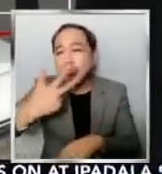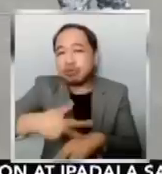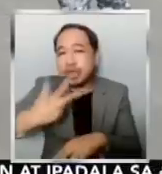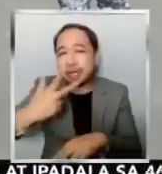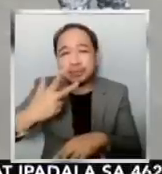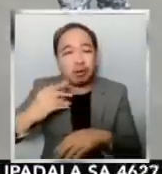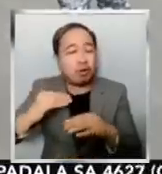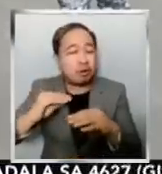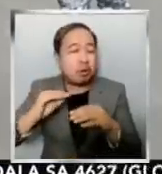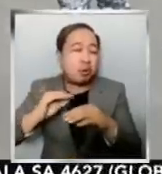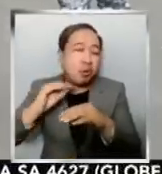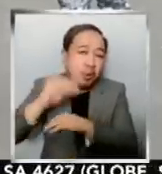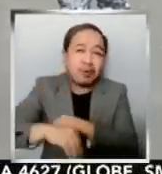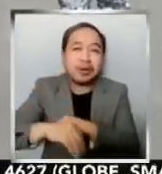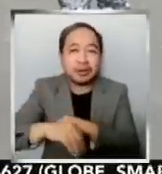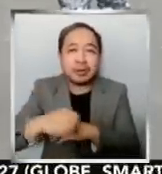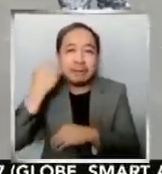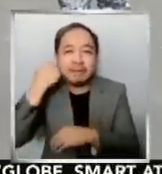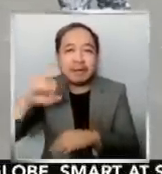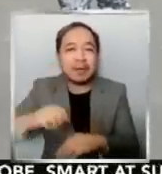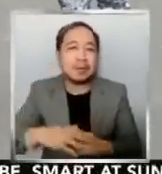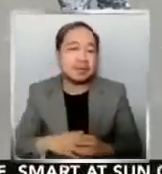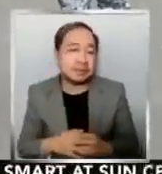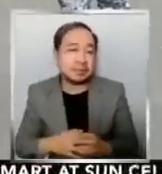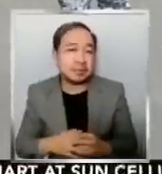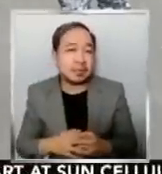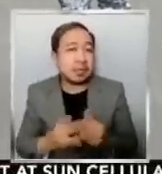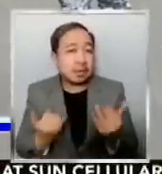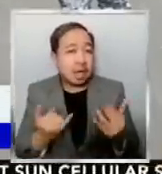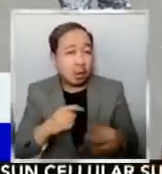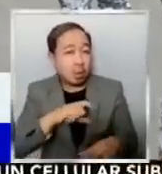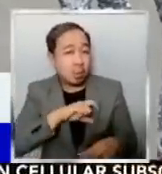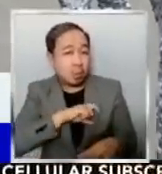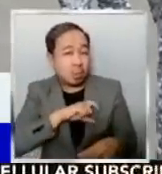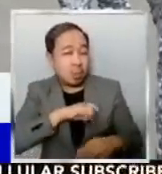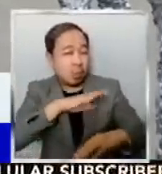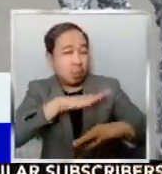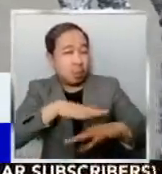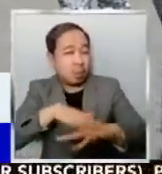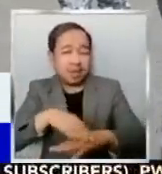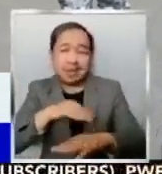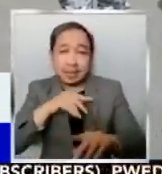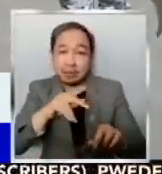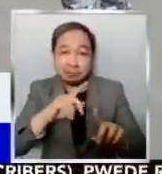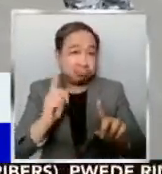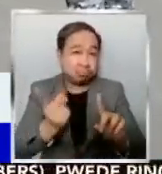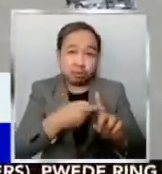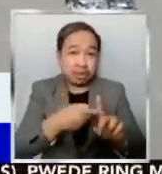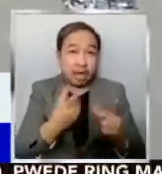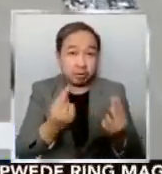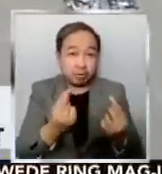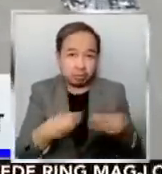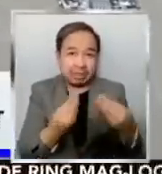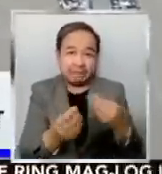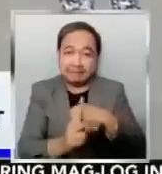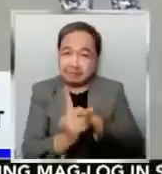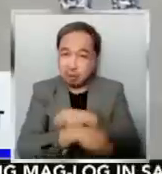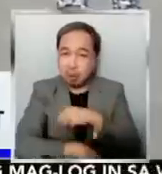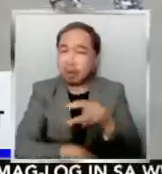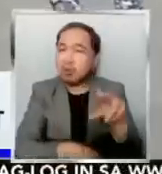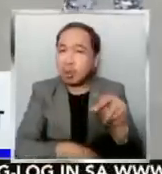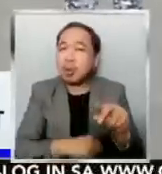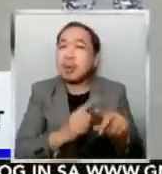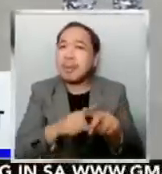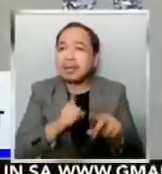violation. Paalala ng mga otoridad, hindi pangunahing layunin ng seatbelt law ang magpataw lamang ng multa, kundi tiyakin na kayo'y ligtas